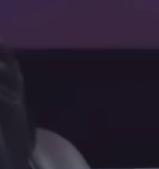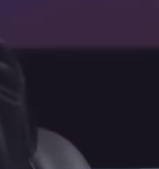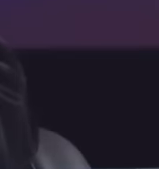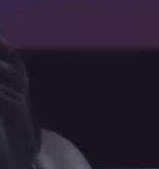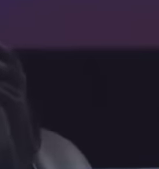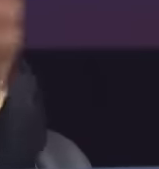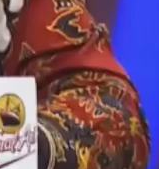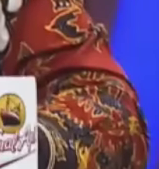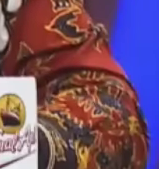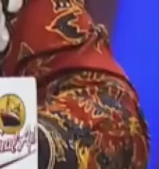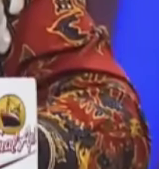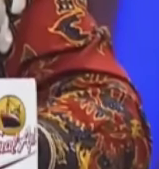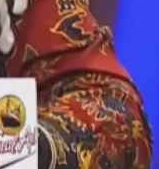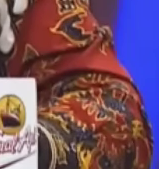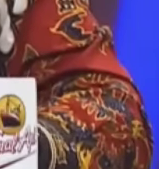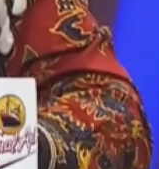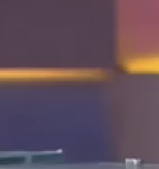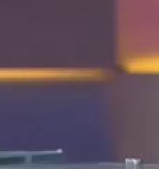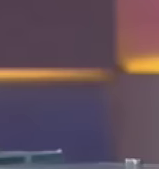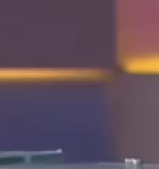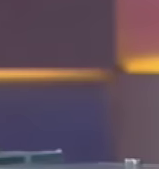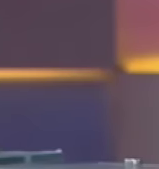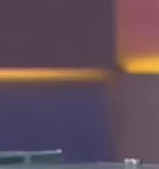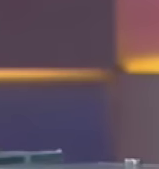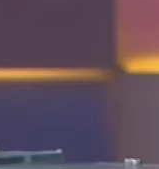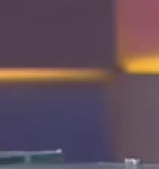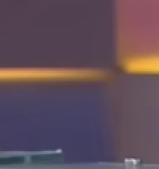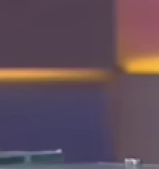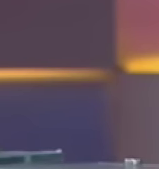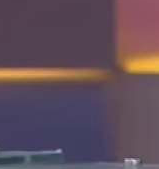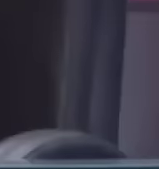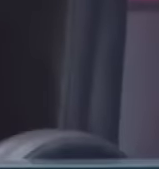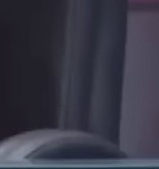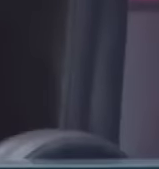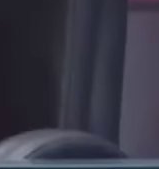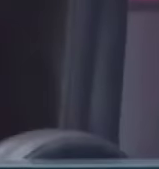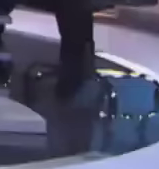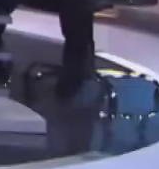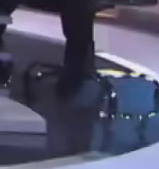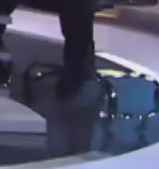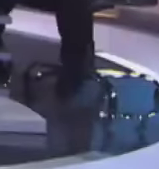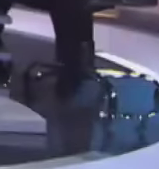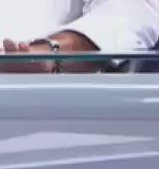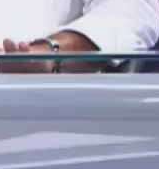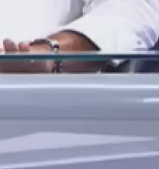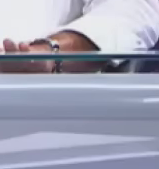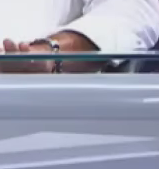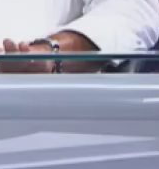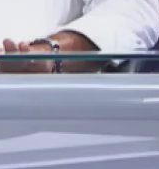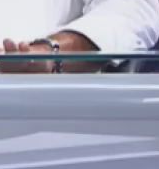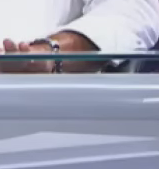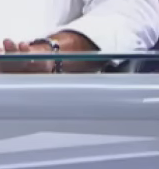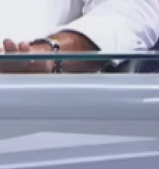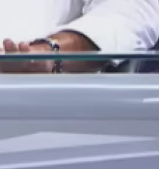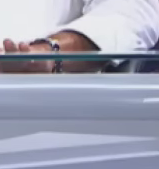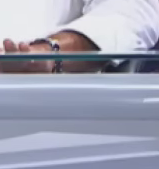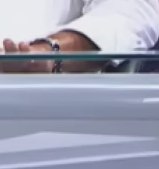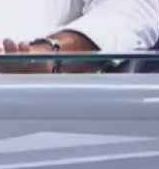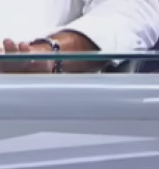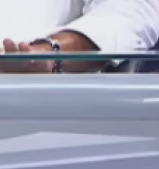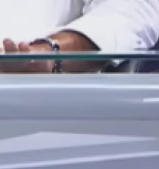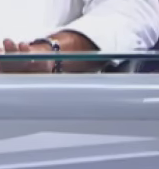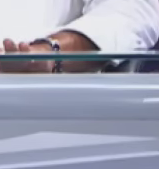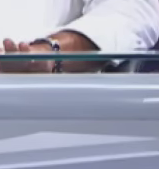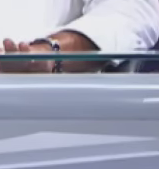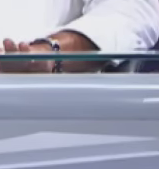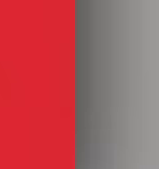Senayan. Mas Hinton, masalah itu harus diatasi bukan hanya ditonton. Kok jadi cawapres diajak jadi menteri juga? Siapa? Yang sampingnya. Awas saya